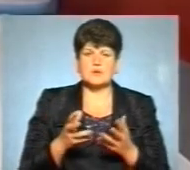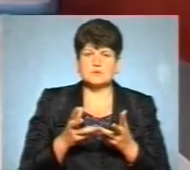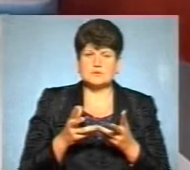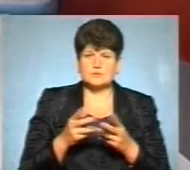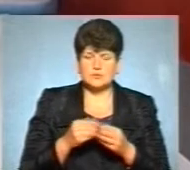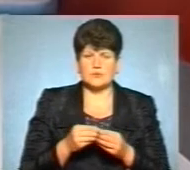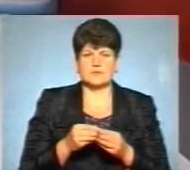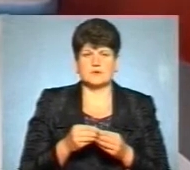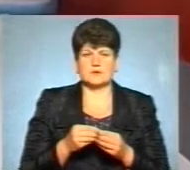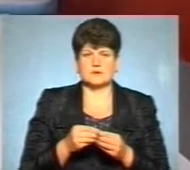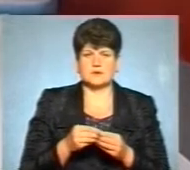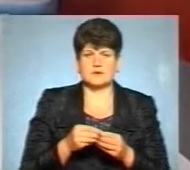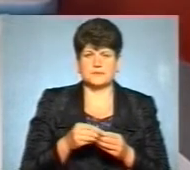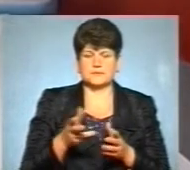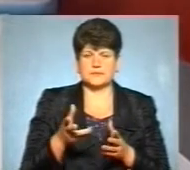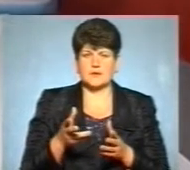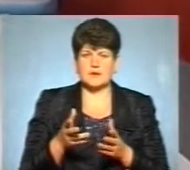осіб, підприємців, які повинні